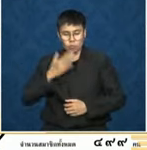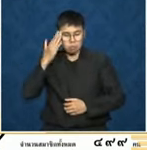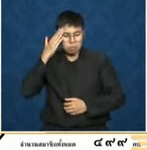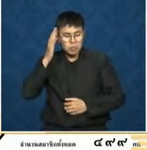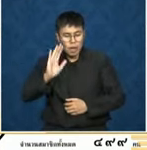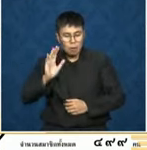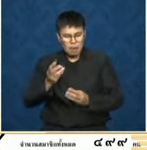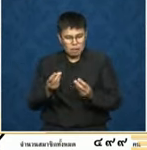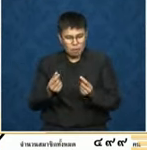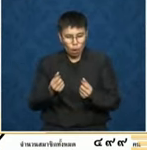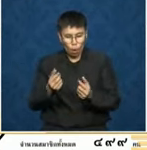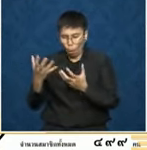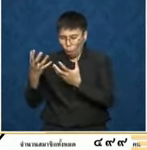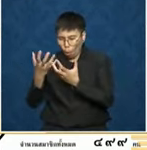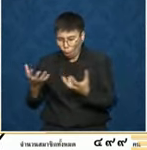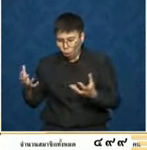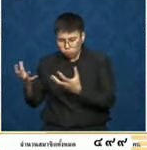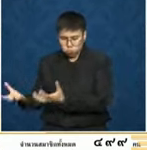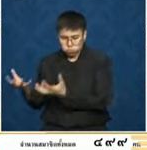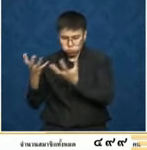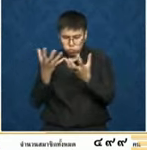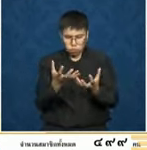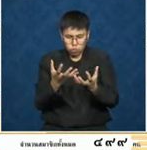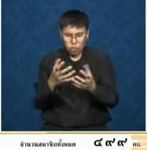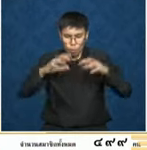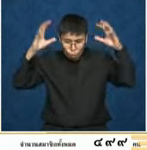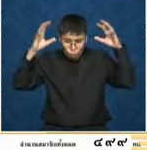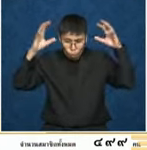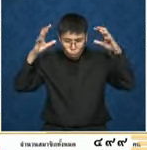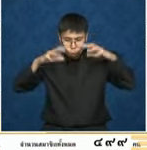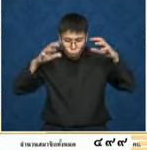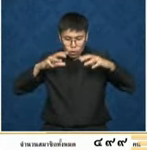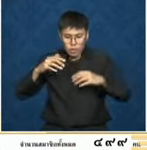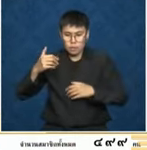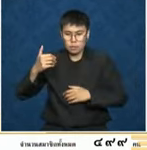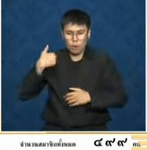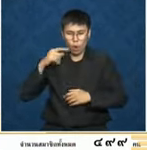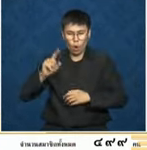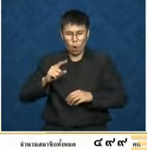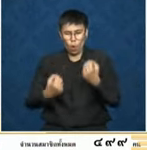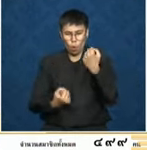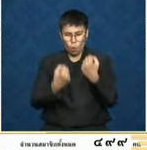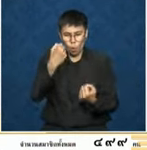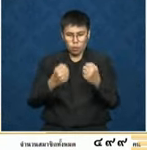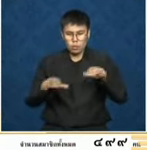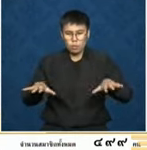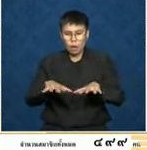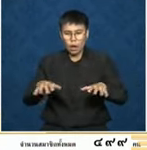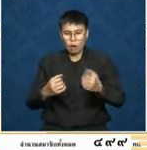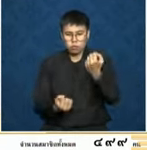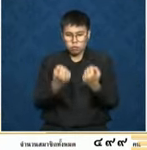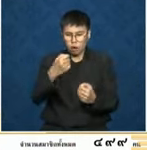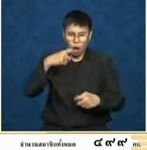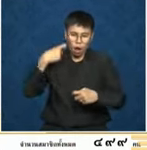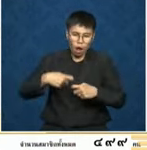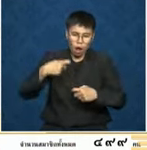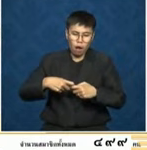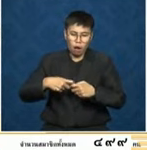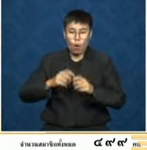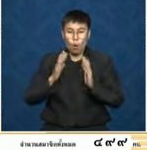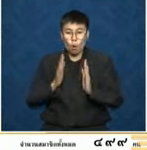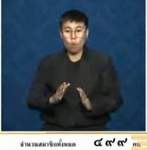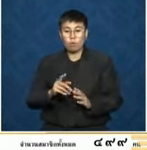นะครับต้องขนอุปกรณ์ในช่วงหน้าฝนนะครับซึ่งมันเป็นช่วงที่รถปกติเดินทางไม่ได้คนก็ต้องเดินทางโดยการเดินเ